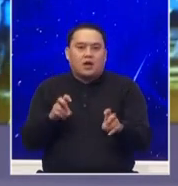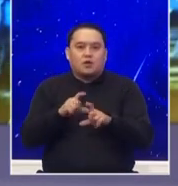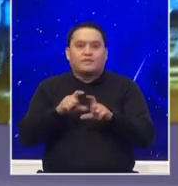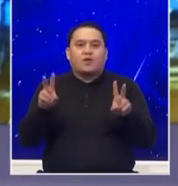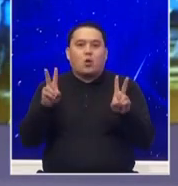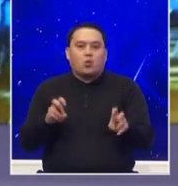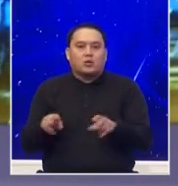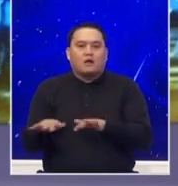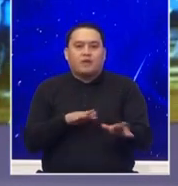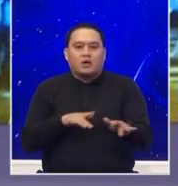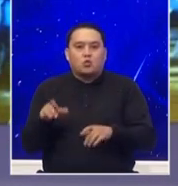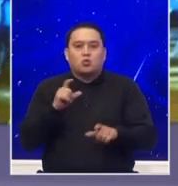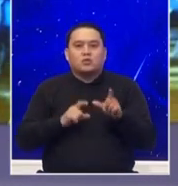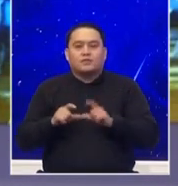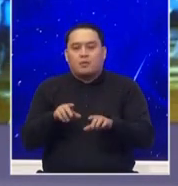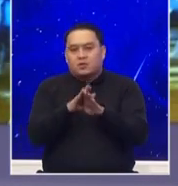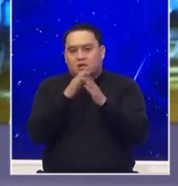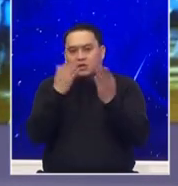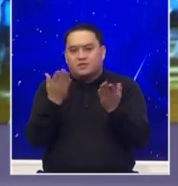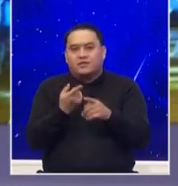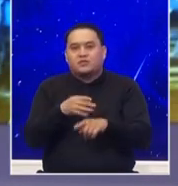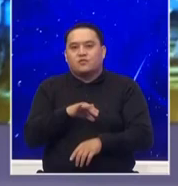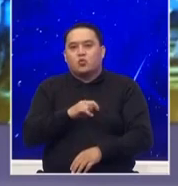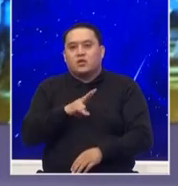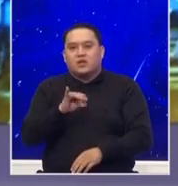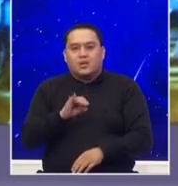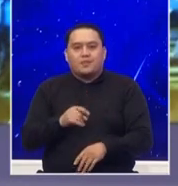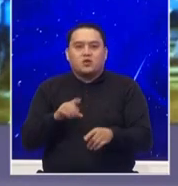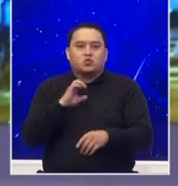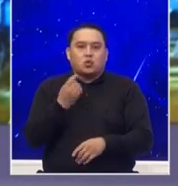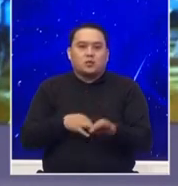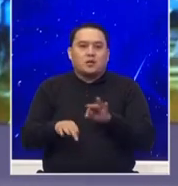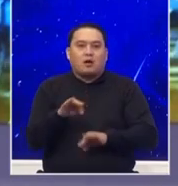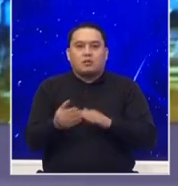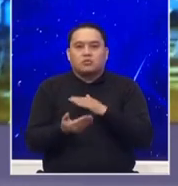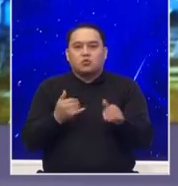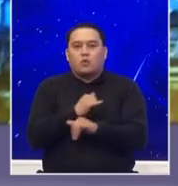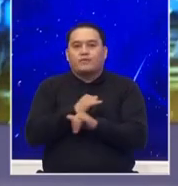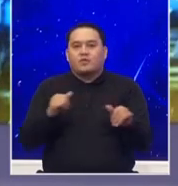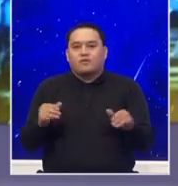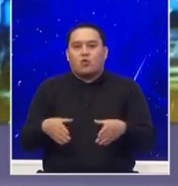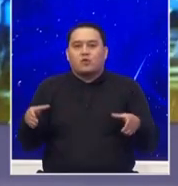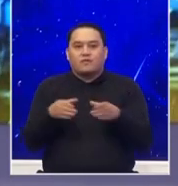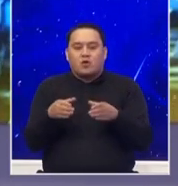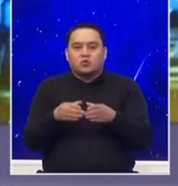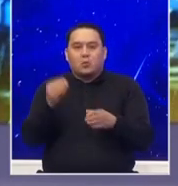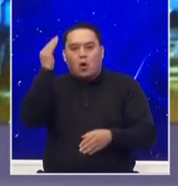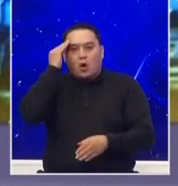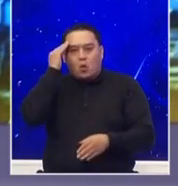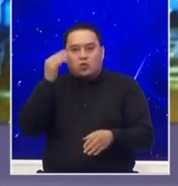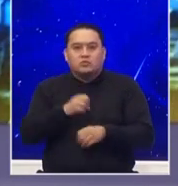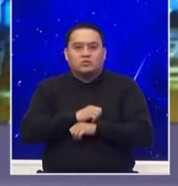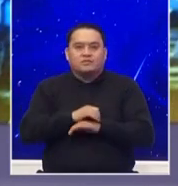прошла акция в областной универсальной библиотеке имени Сакена Сейфуллина. Социальный проект призван расширить библиотечный фонд и